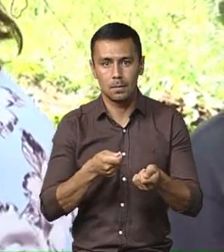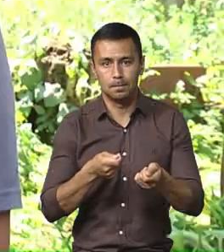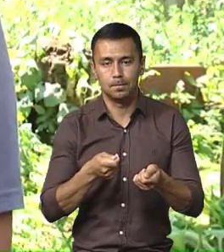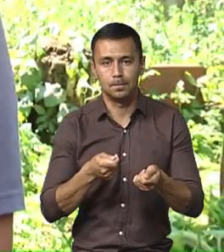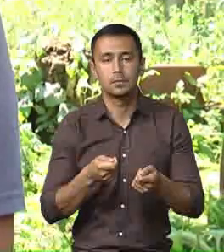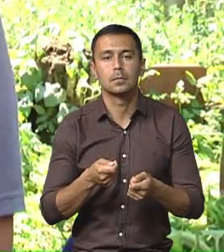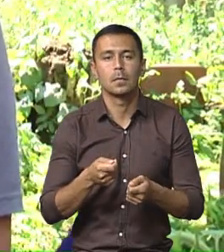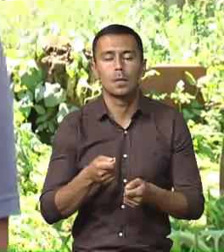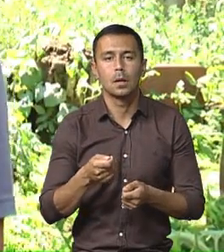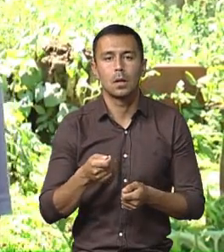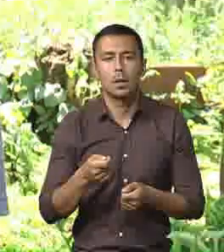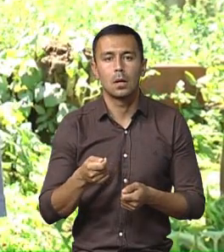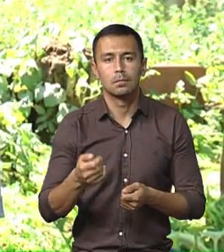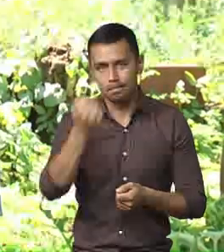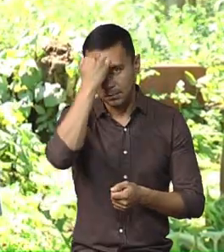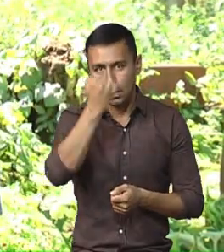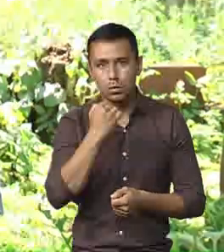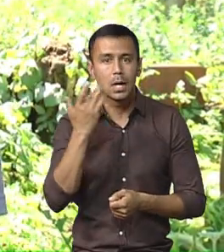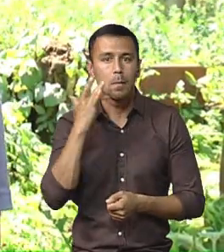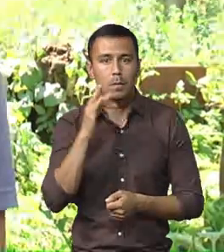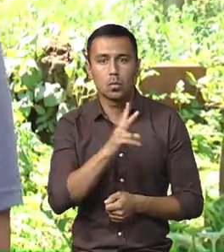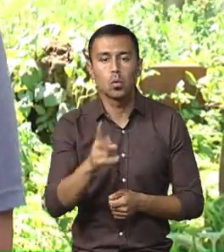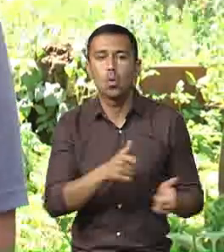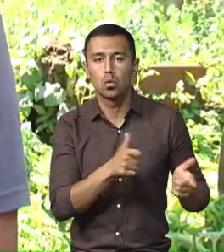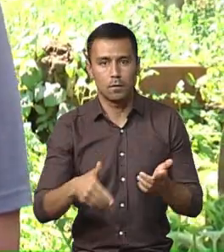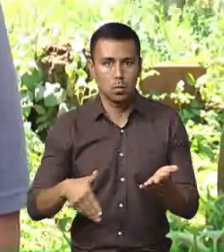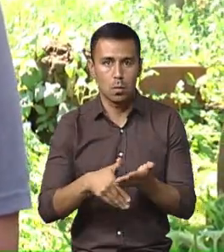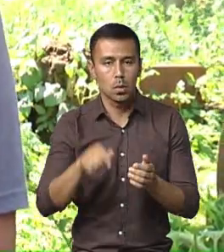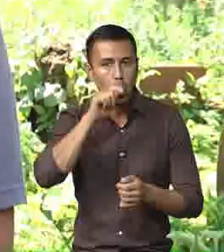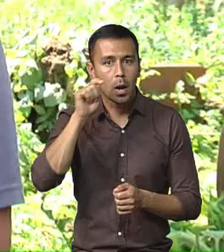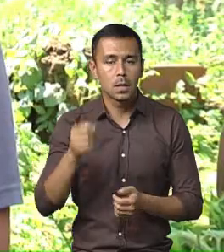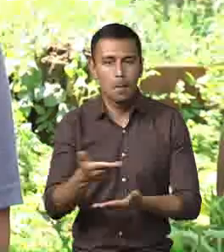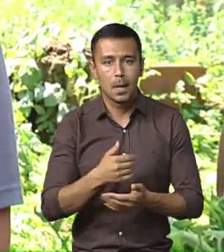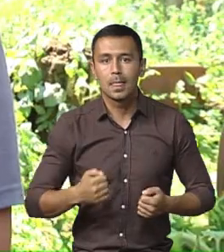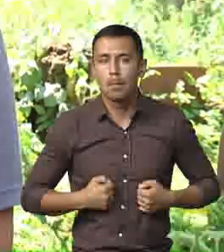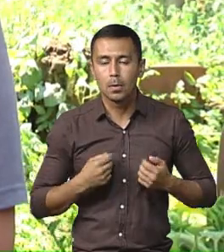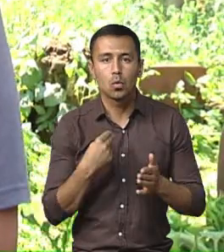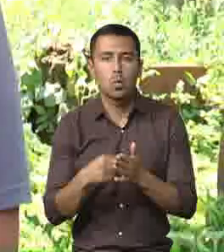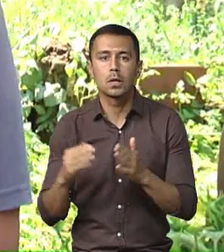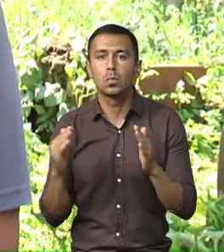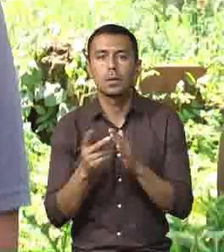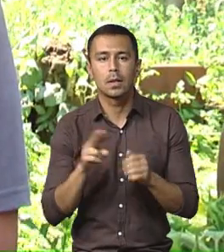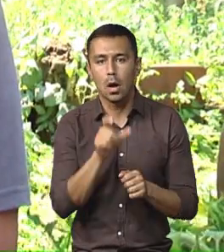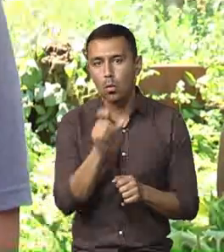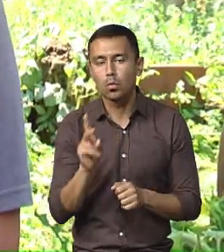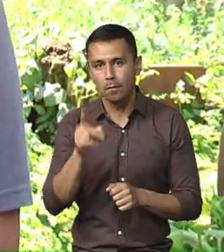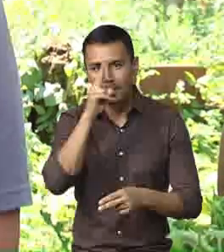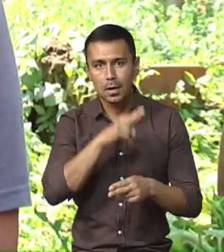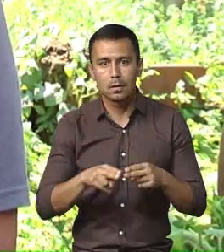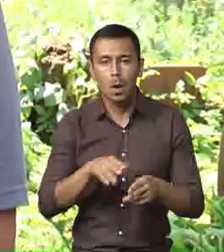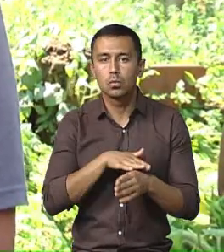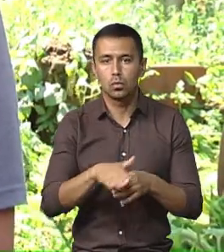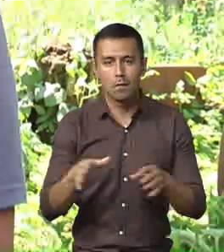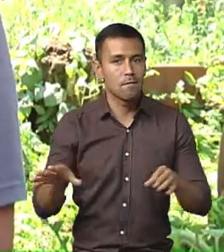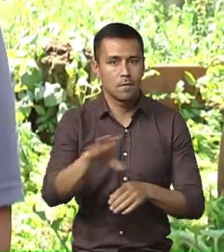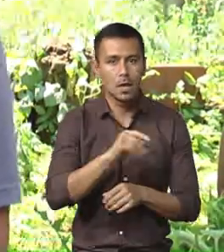Робертс. Дякуючи американцям, які готові допомагати українцям, ми намагаємось купувати будинки для людей, які втратили абсолютно все